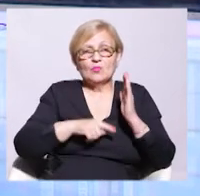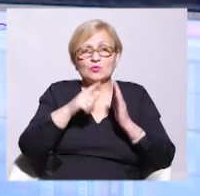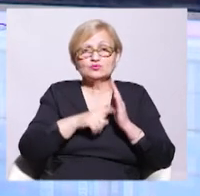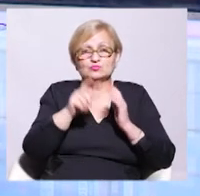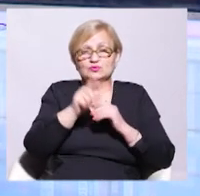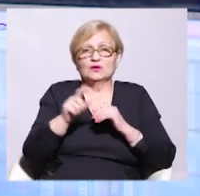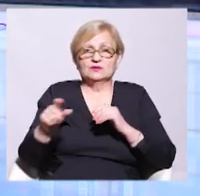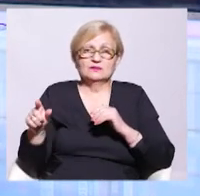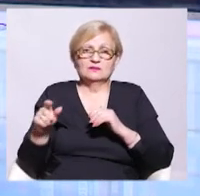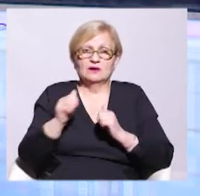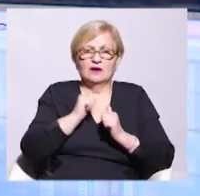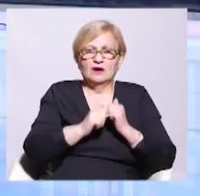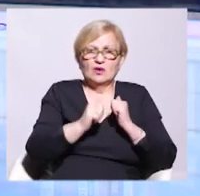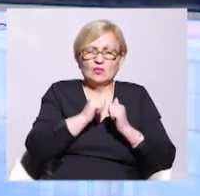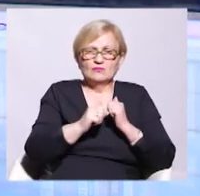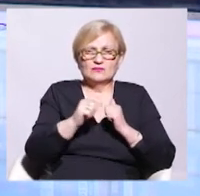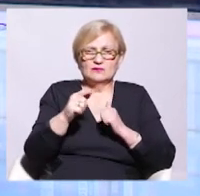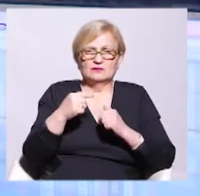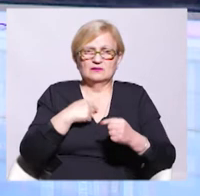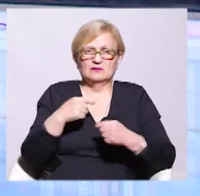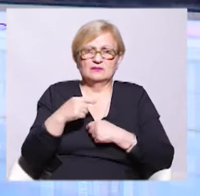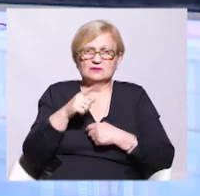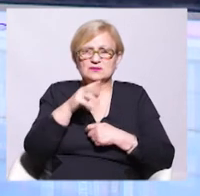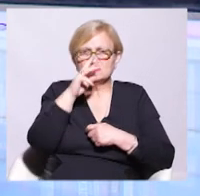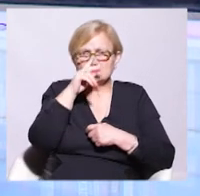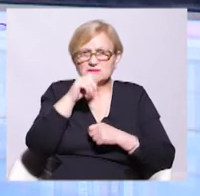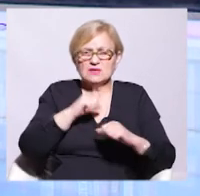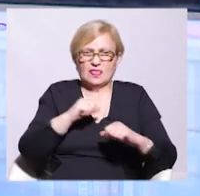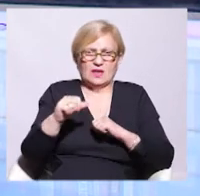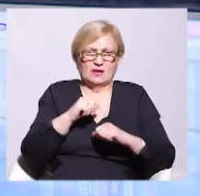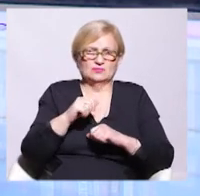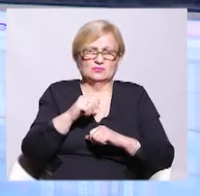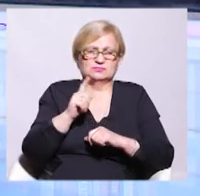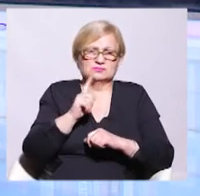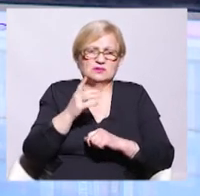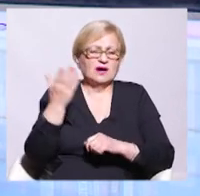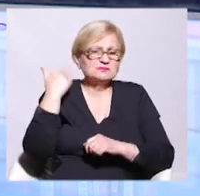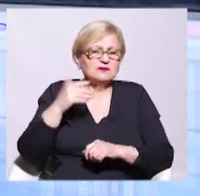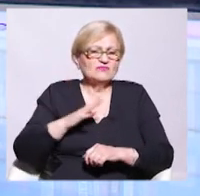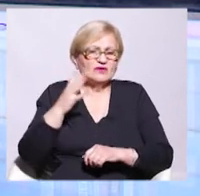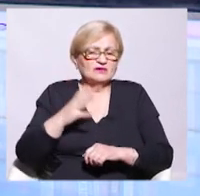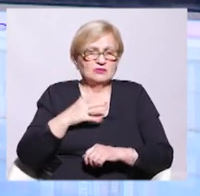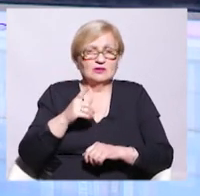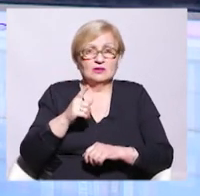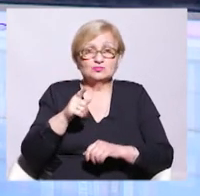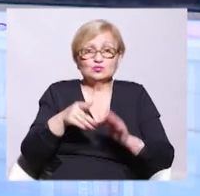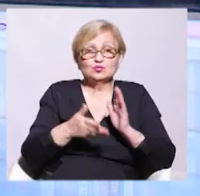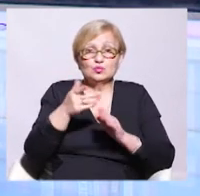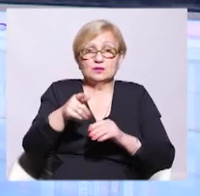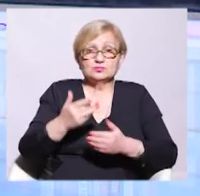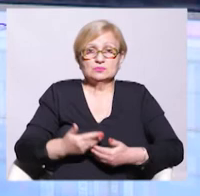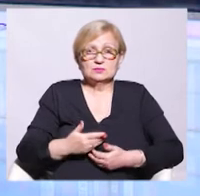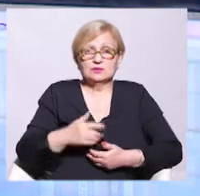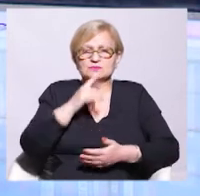ადამიანები, ბავშვებო, ყოველთვის განიცდიან დიდ სინანულს თავიანთი ცხოვრების გამო. Mit upro, tu es